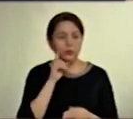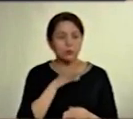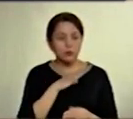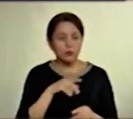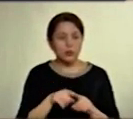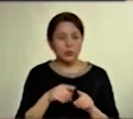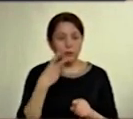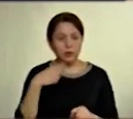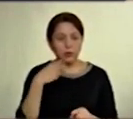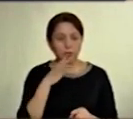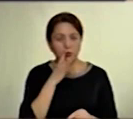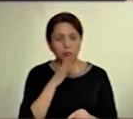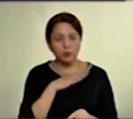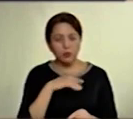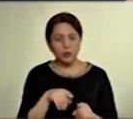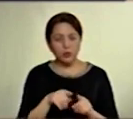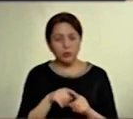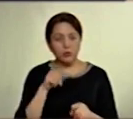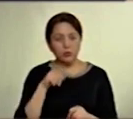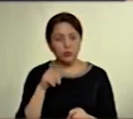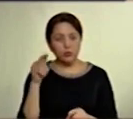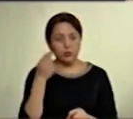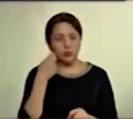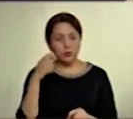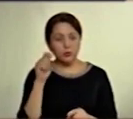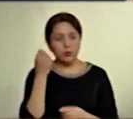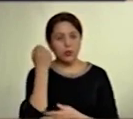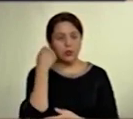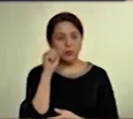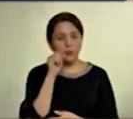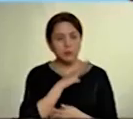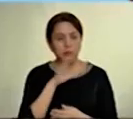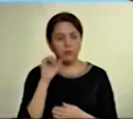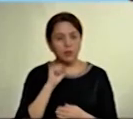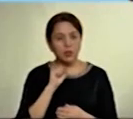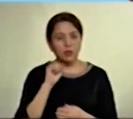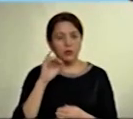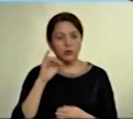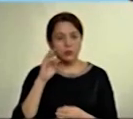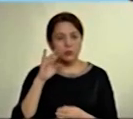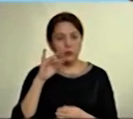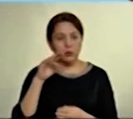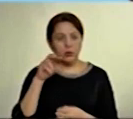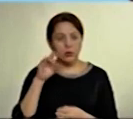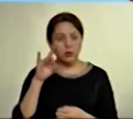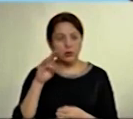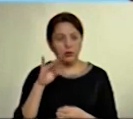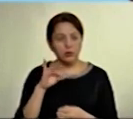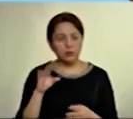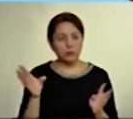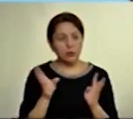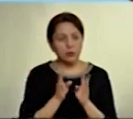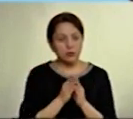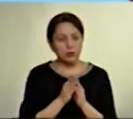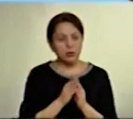bo'lsa-da ana shu jangda g'alaba qozonishga va yunonlarni birlashtira olishga va hattoki